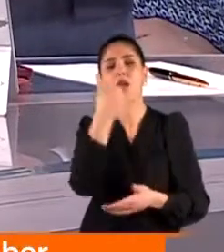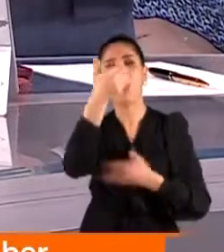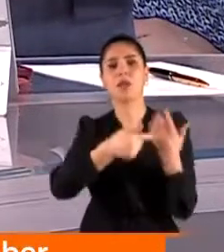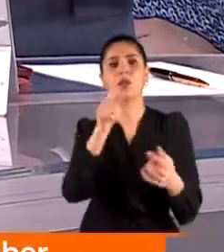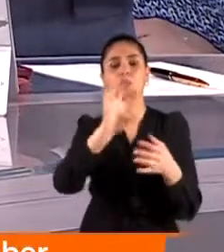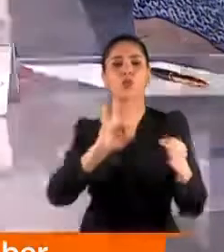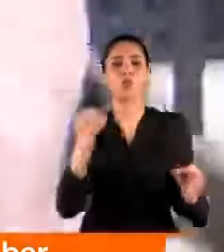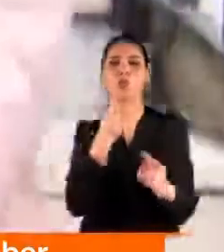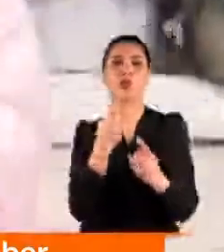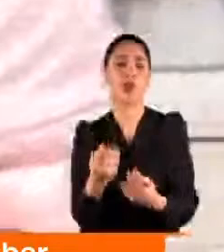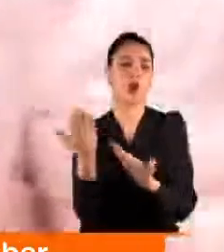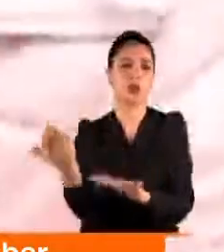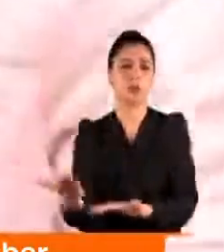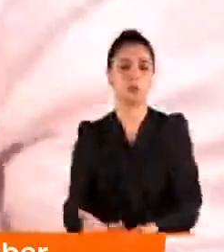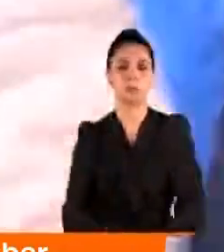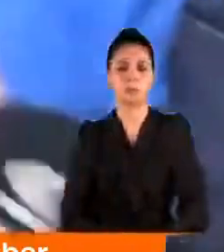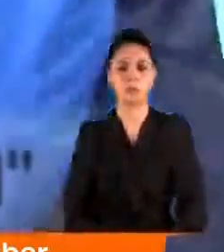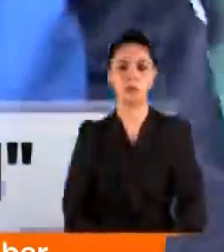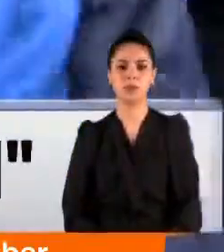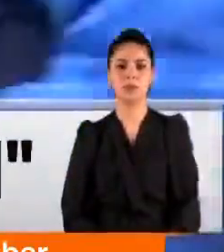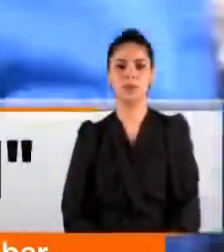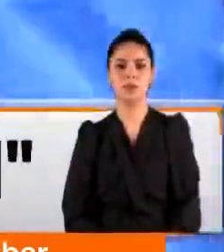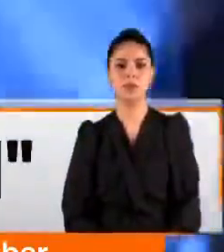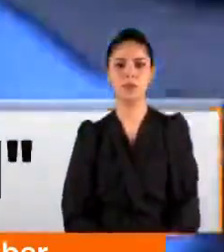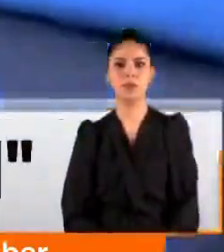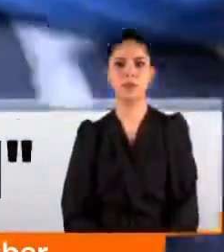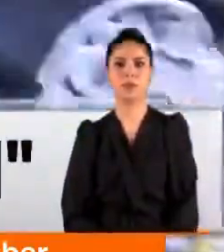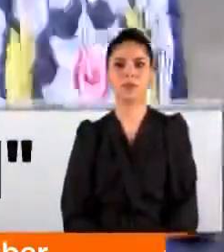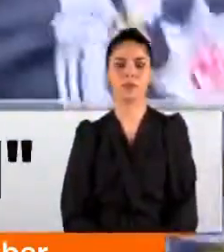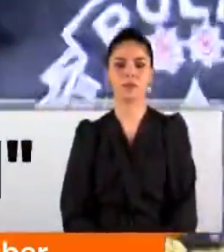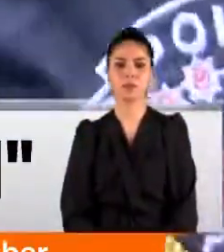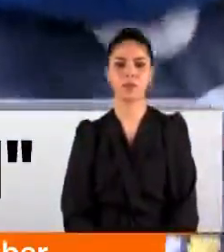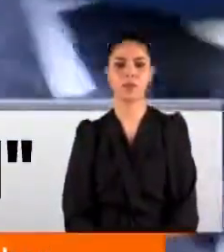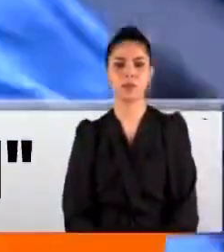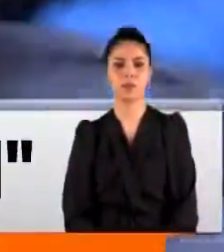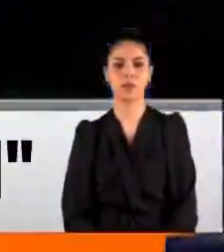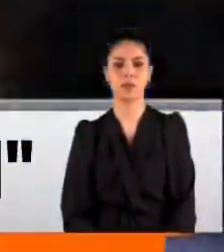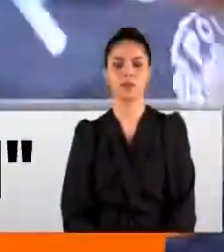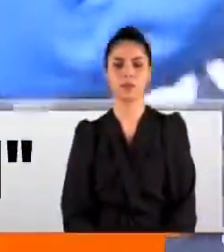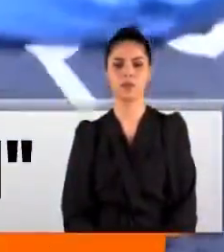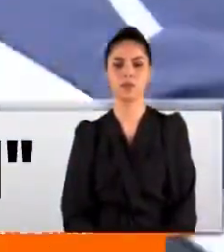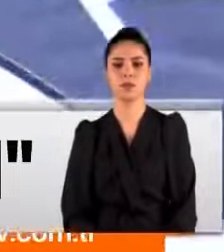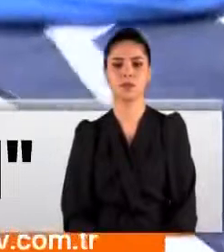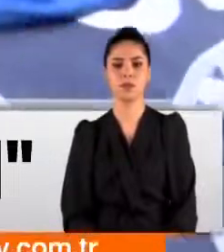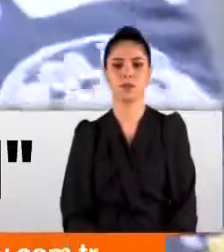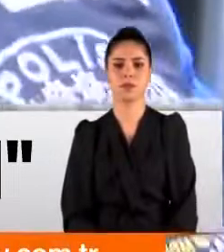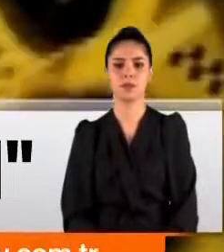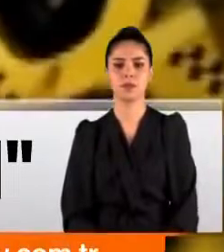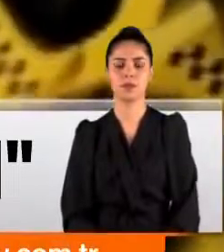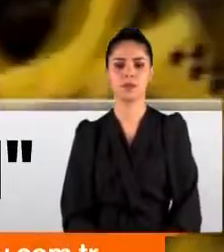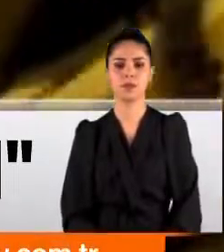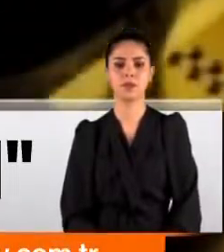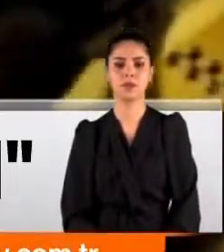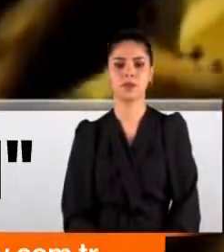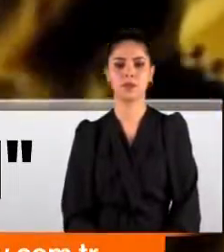kurdu daha iyi oldular Her zamanki gibi Adalet yerini bulmadı yine öldüreceğim ben